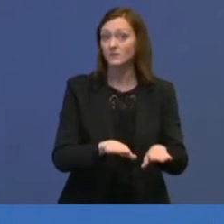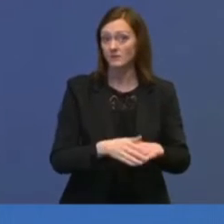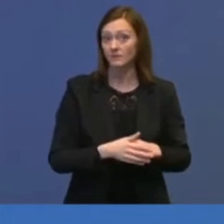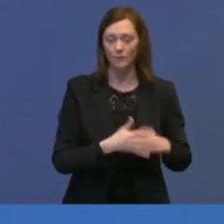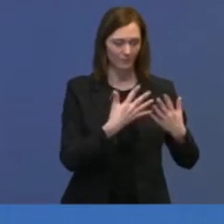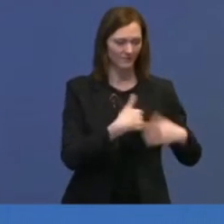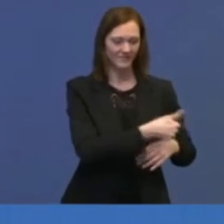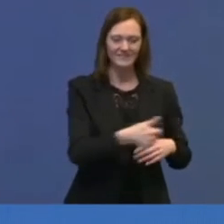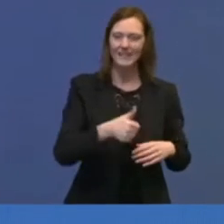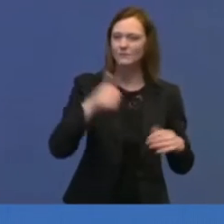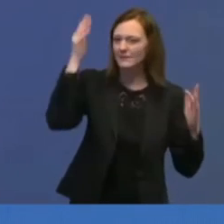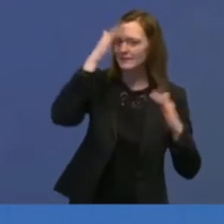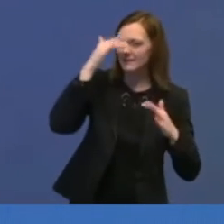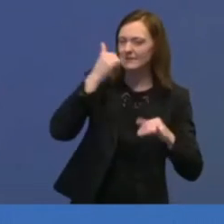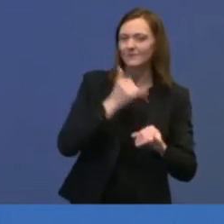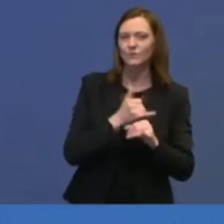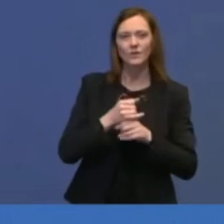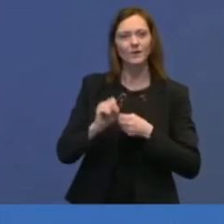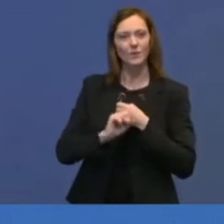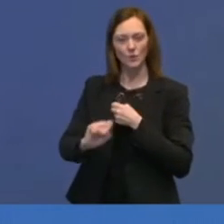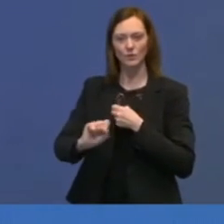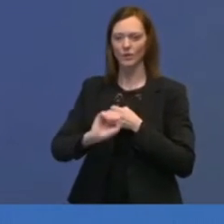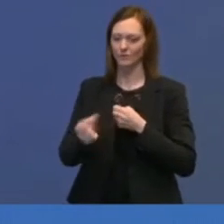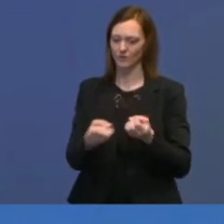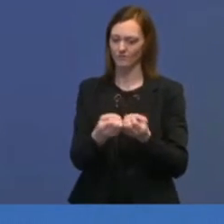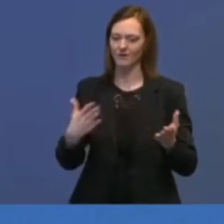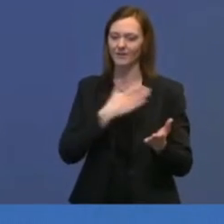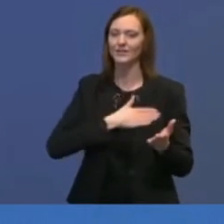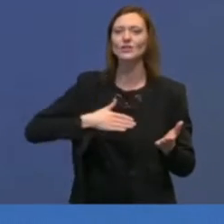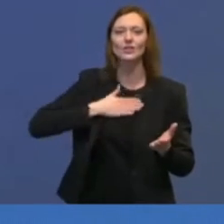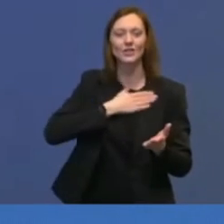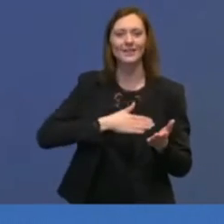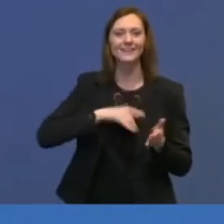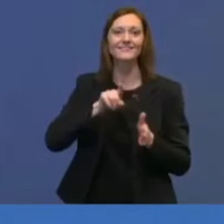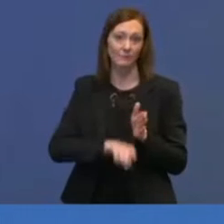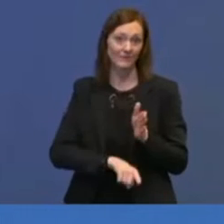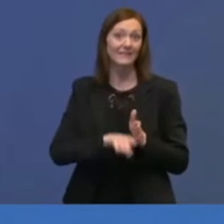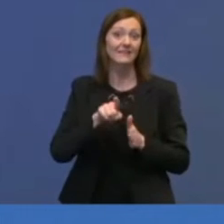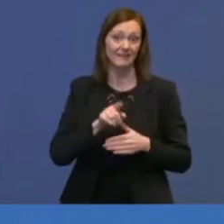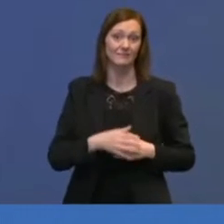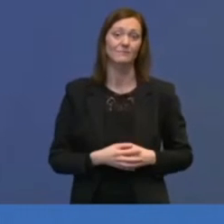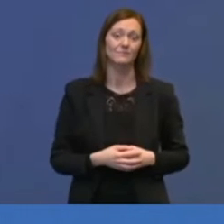Shirkada huwa eeney kaffe karan sida looga hurtegi karo intad badan hal marwada xanun sadaan.